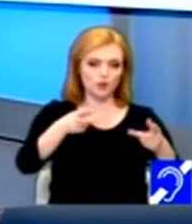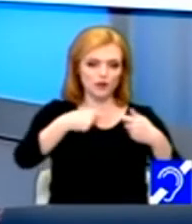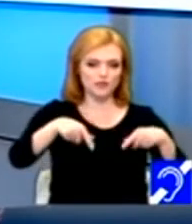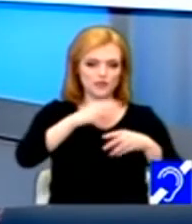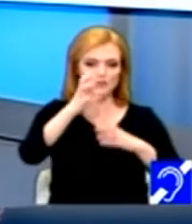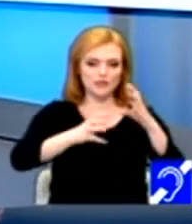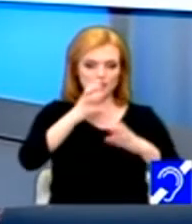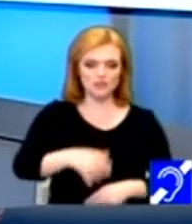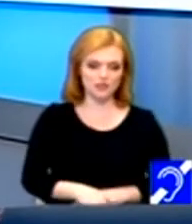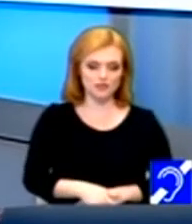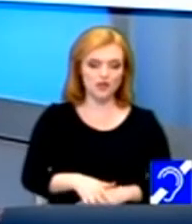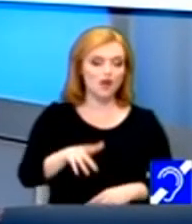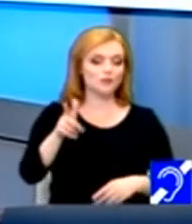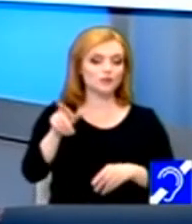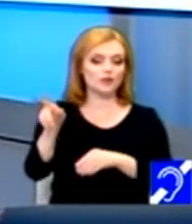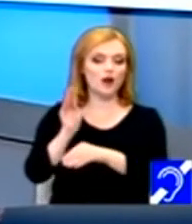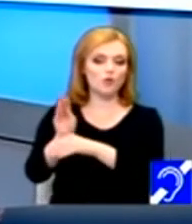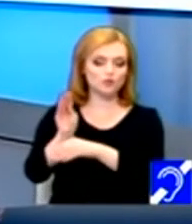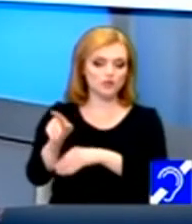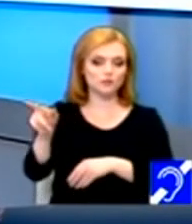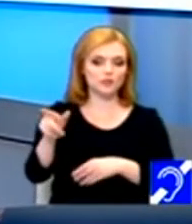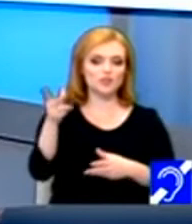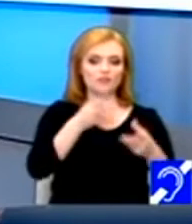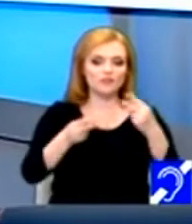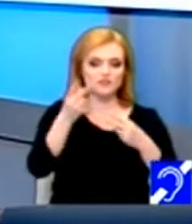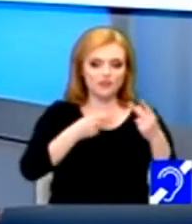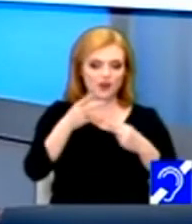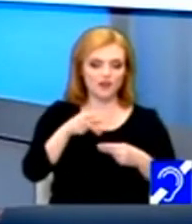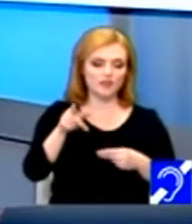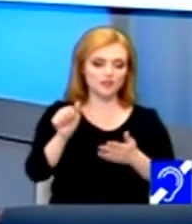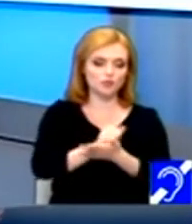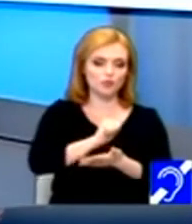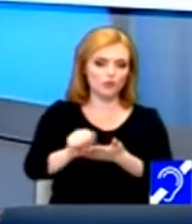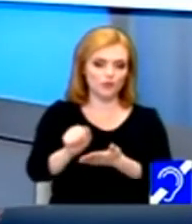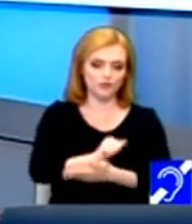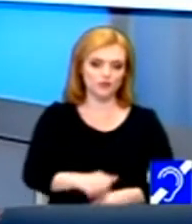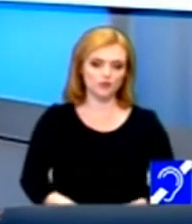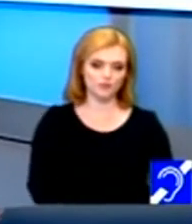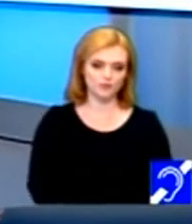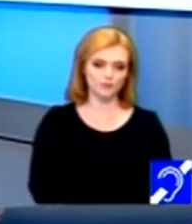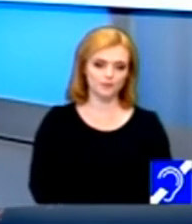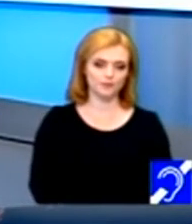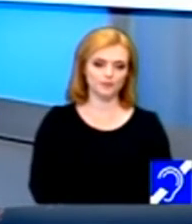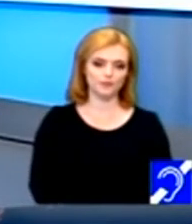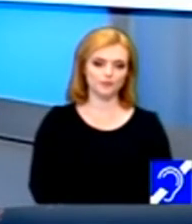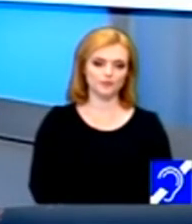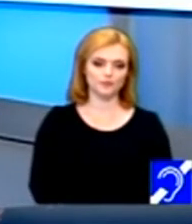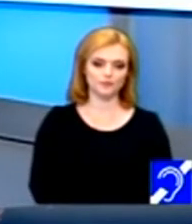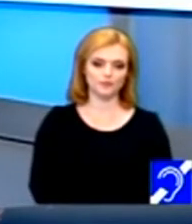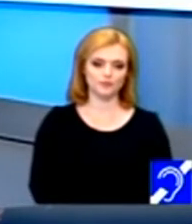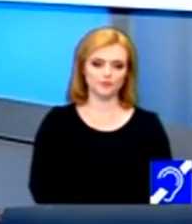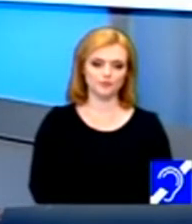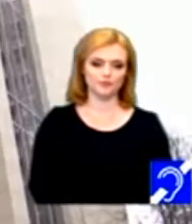luat această decizie după ce a fost acuzată de falsificarea datelor din laboratorul de la Moscova transmise Agenției Mondiale